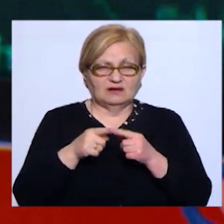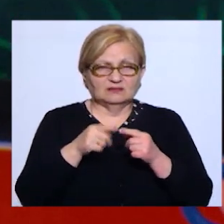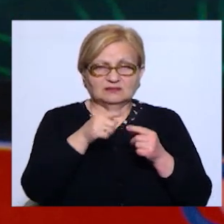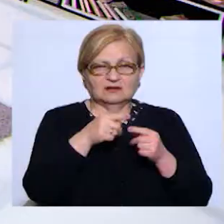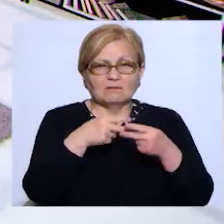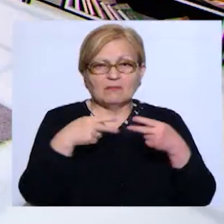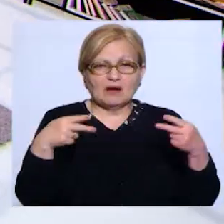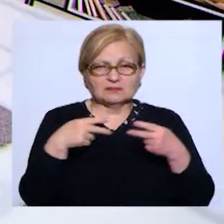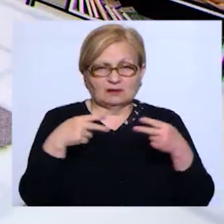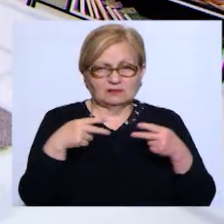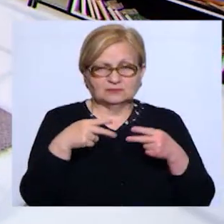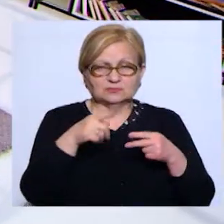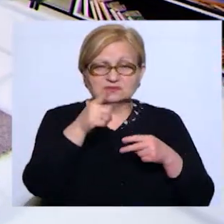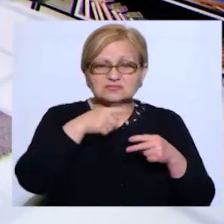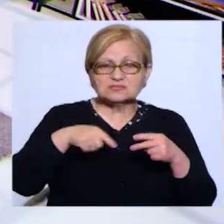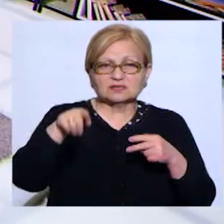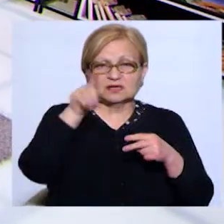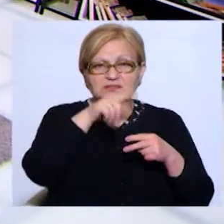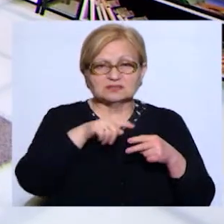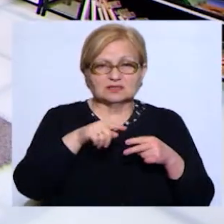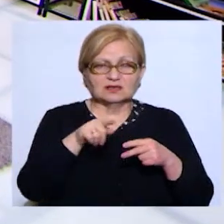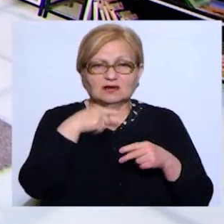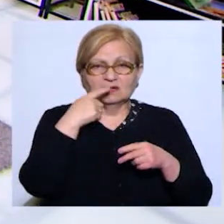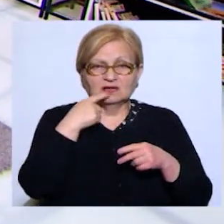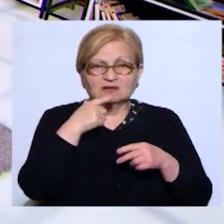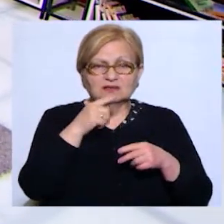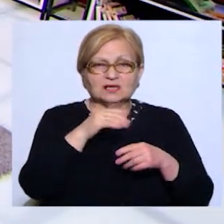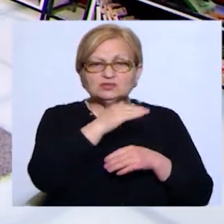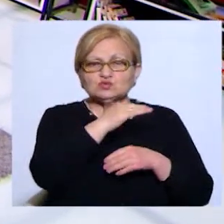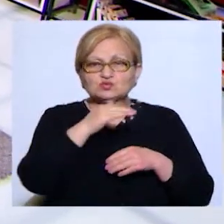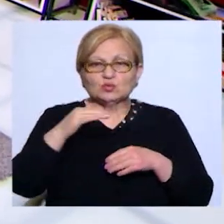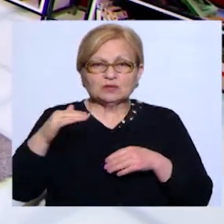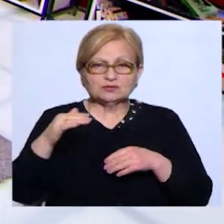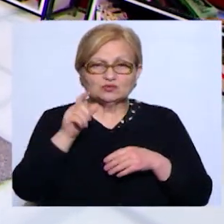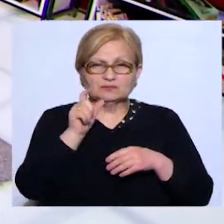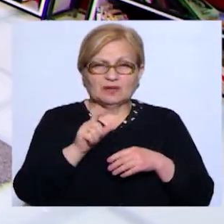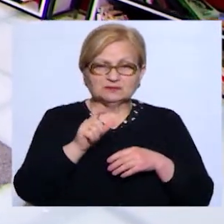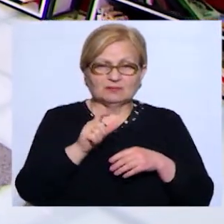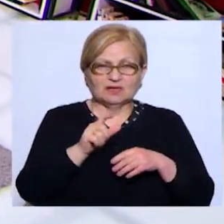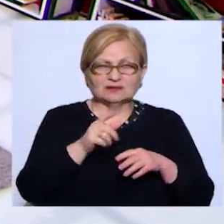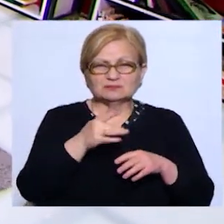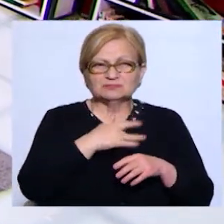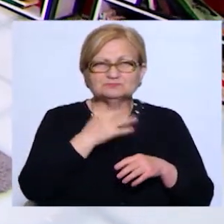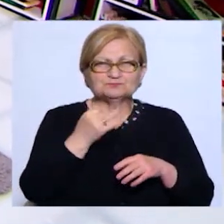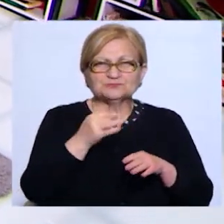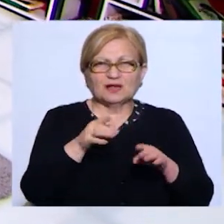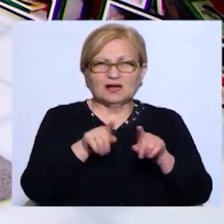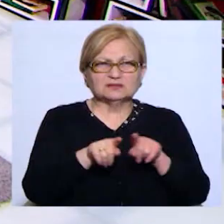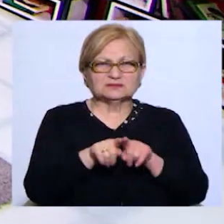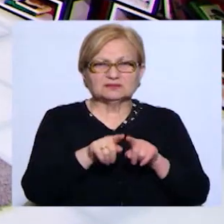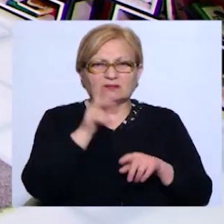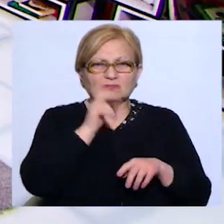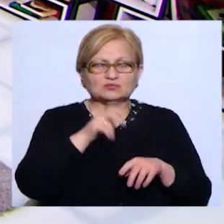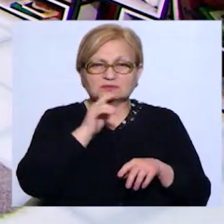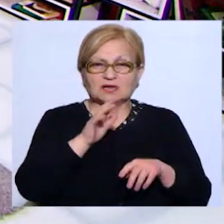პარალელი აქვს გავლებული აი წრესთან ზოგადად. და ნახე ამბობს რომ სწორხაზოვნები არ უნდა ვიყო და ესე გაურკეცება შეგვიძლია ჩვენი